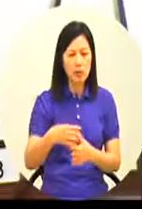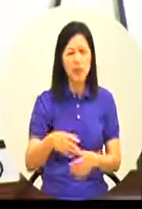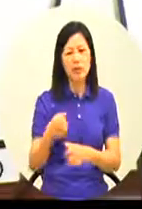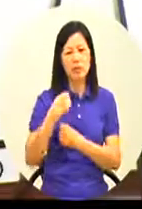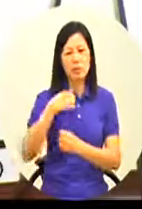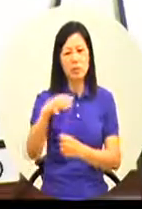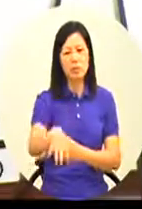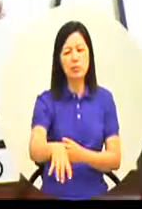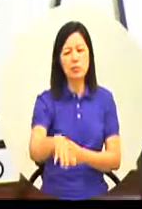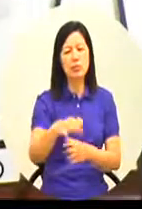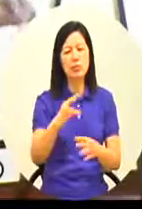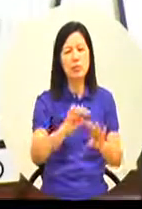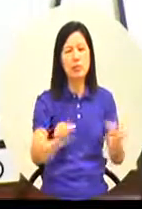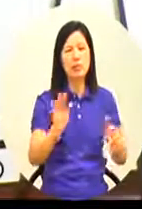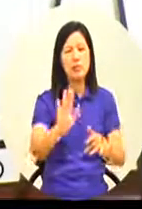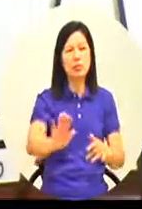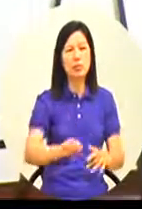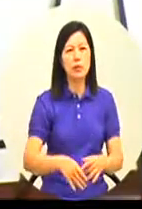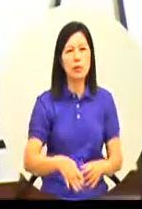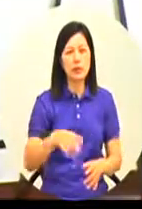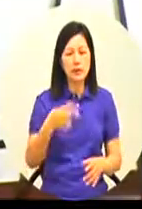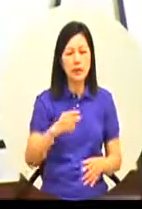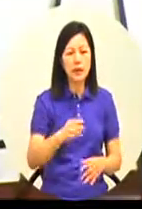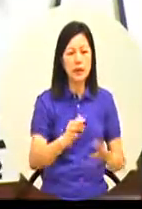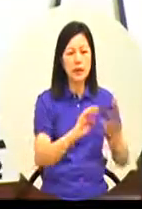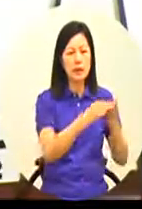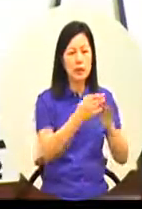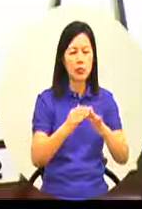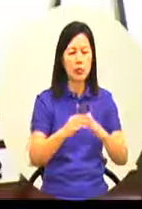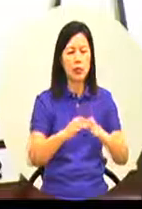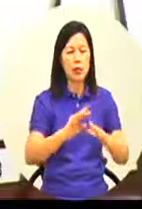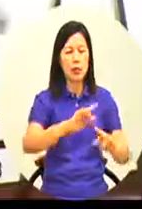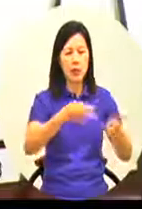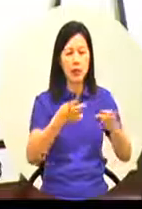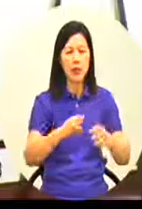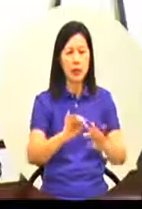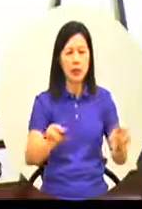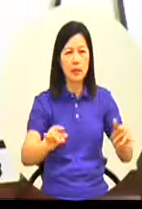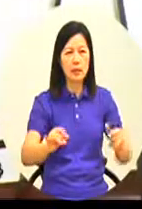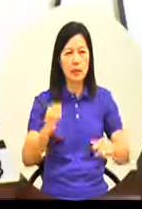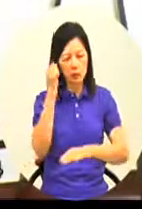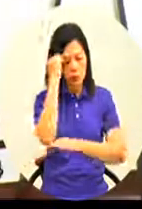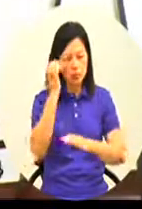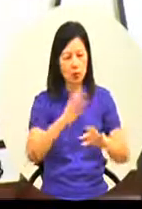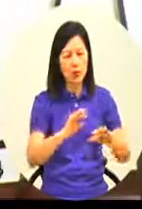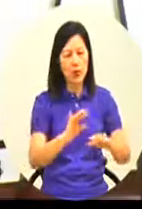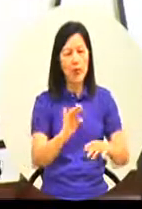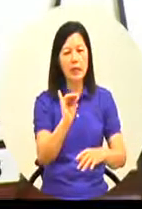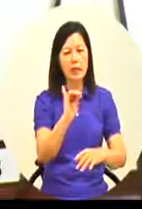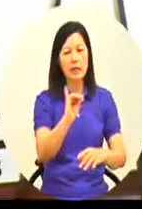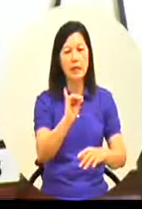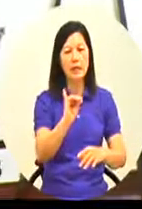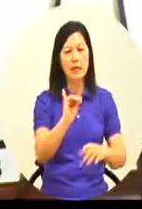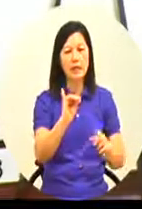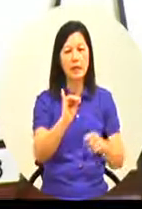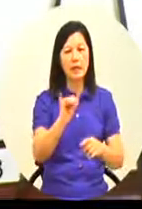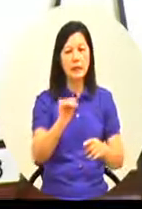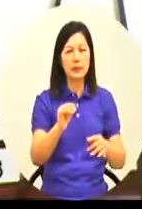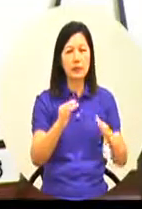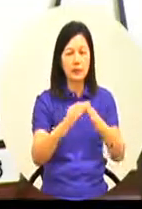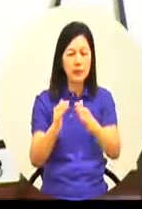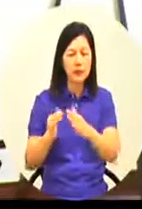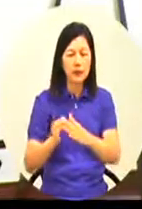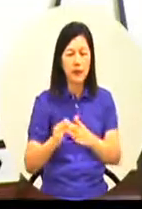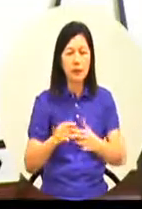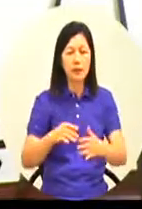用进出的都是他卖掉的这些眷改地的居民，里面有上千户，每天在这边出入，但是每天这样子道路的